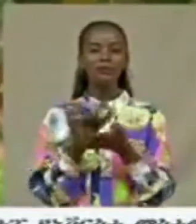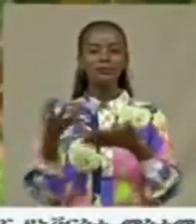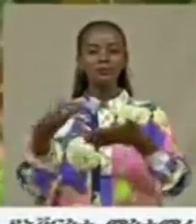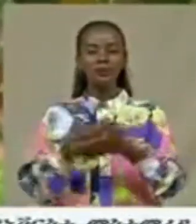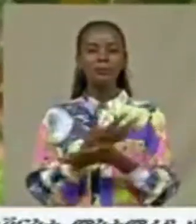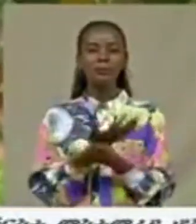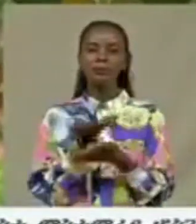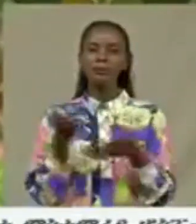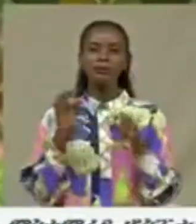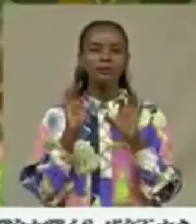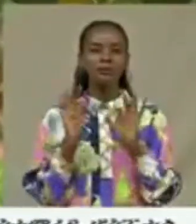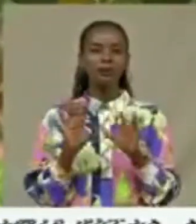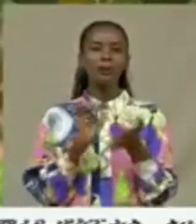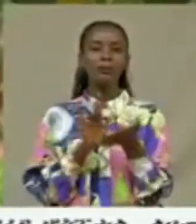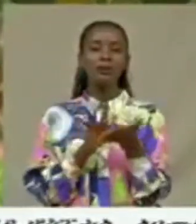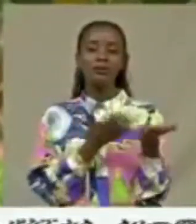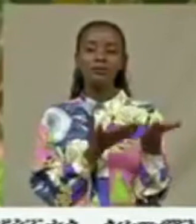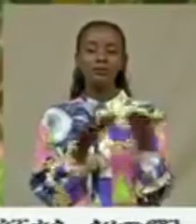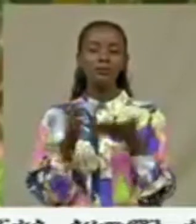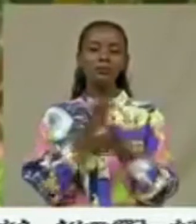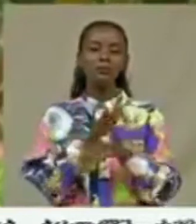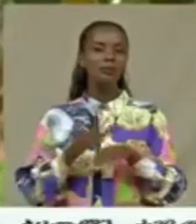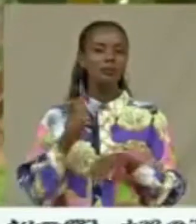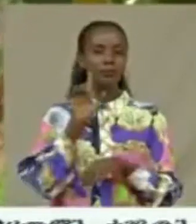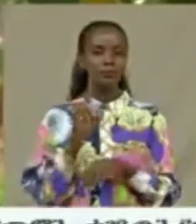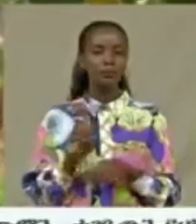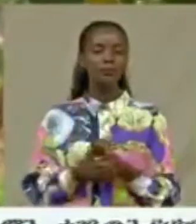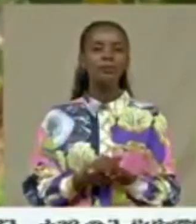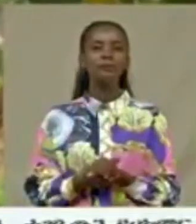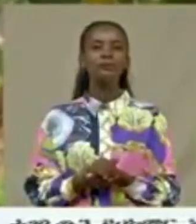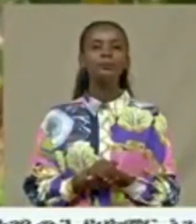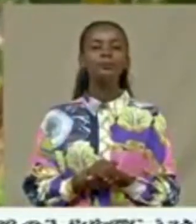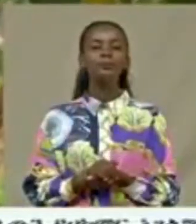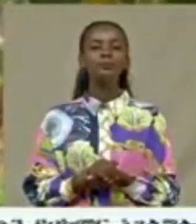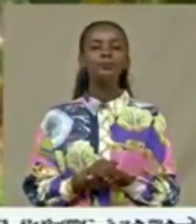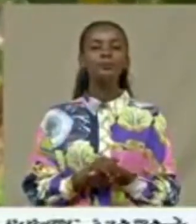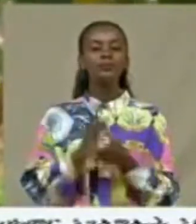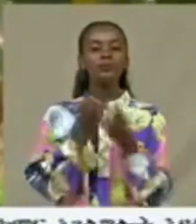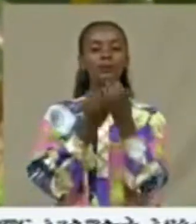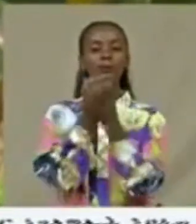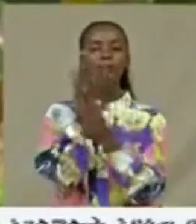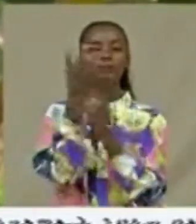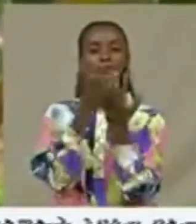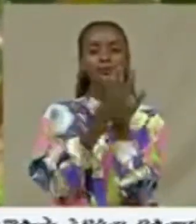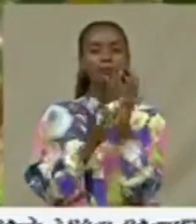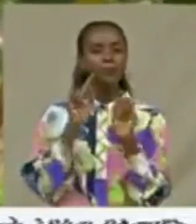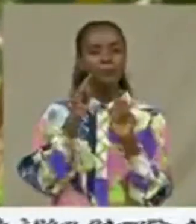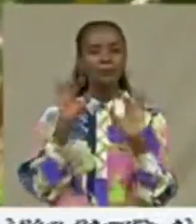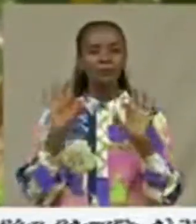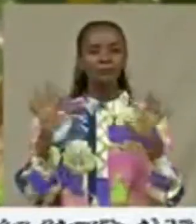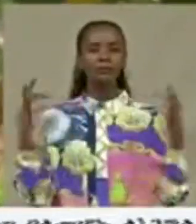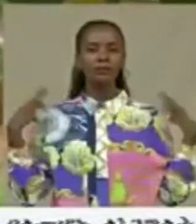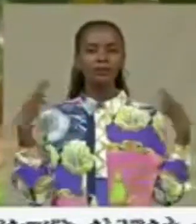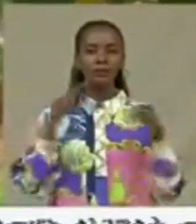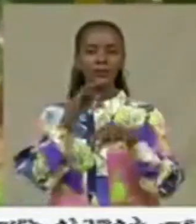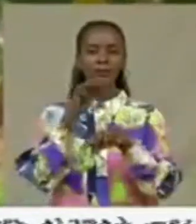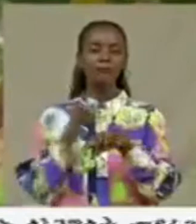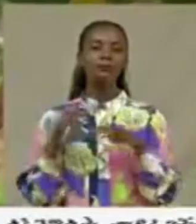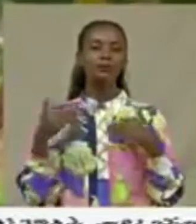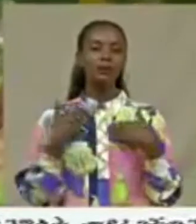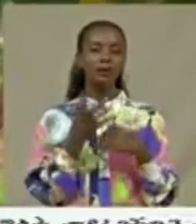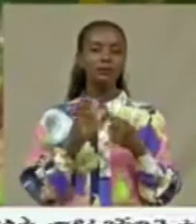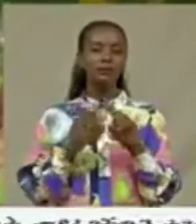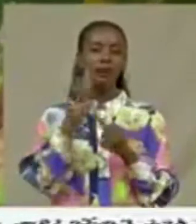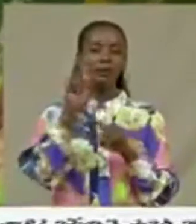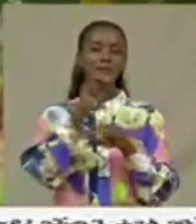በተለይ የመድኃኒት አቅርቦት ባዶ ነው። ጓንት እንኳን የሌላቸው ጤና ጣቢያዎች አሉ። ነገር ግን አንድ